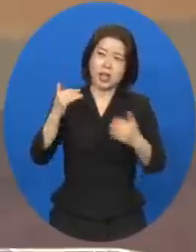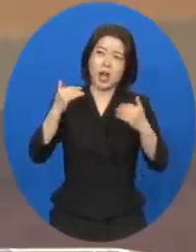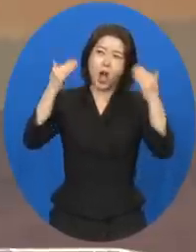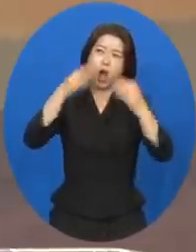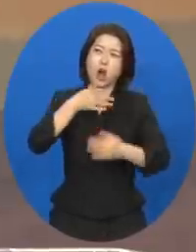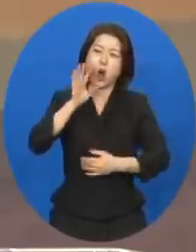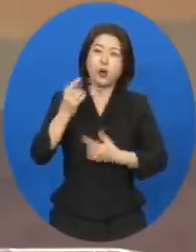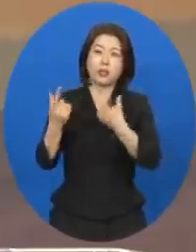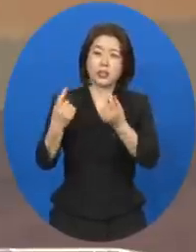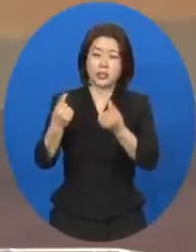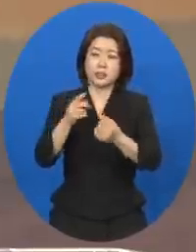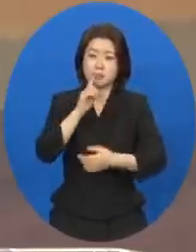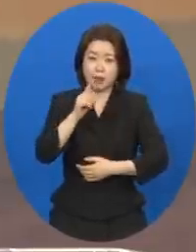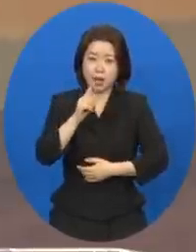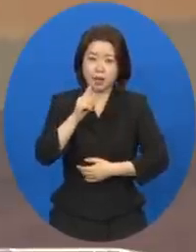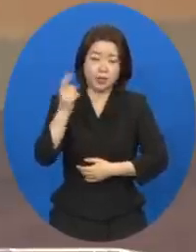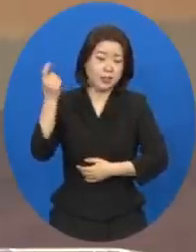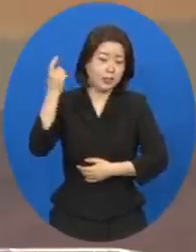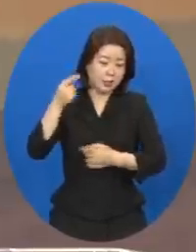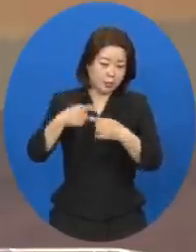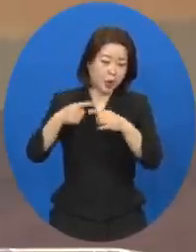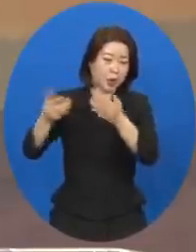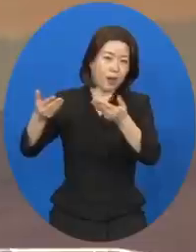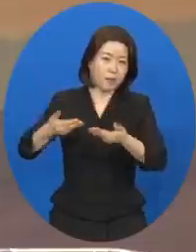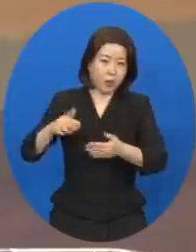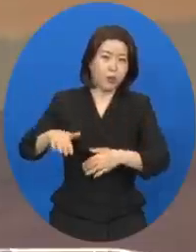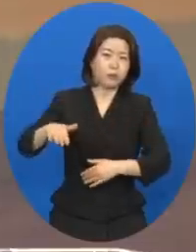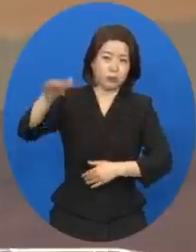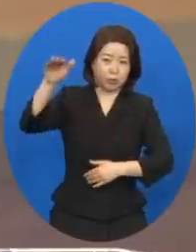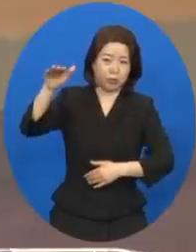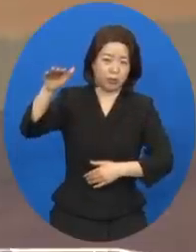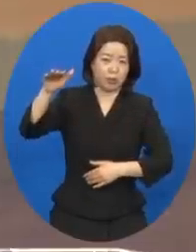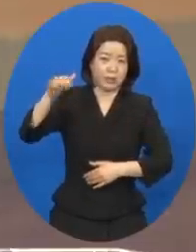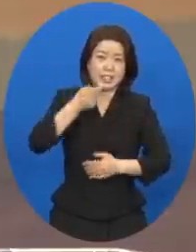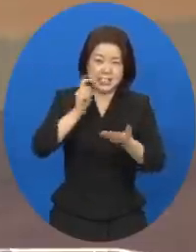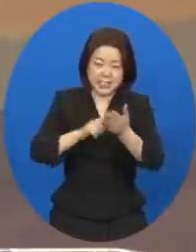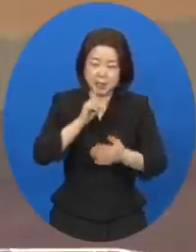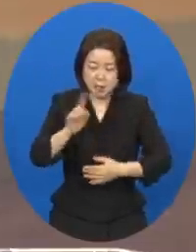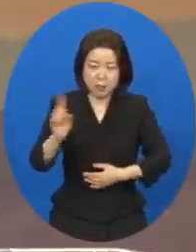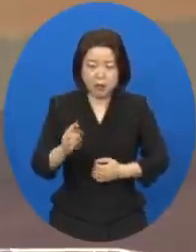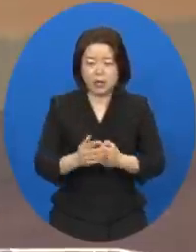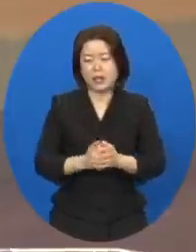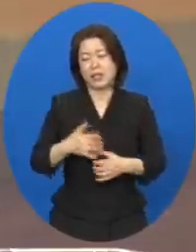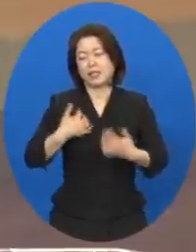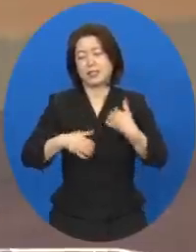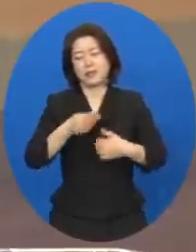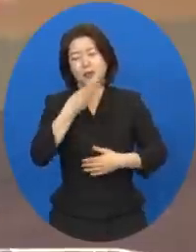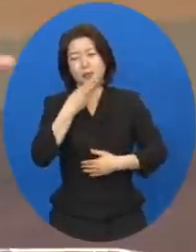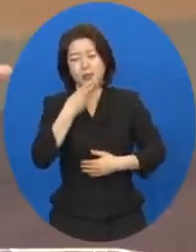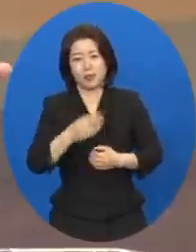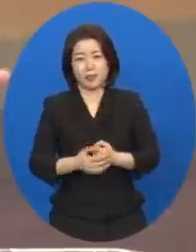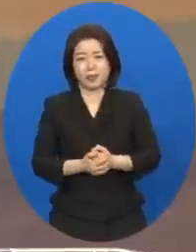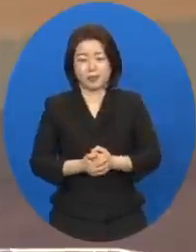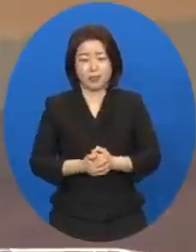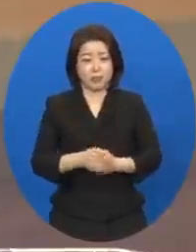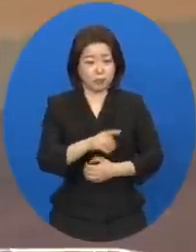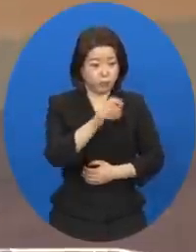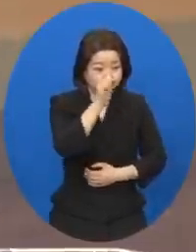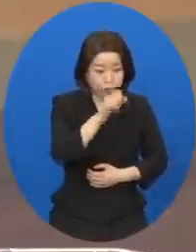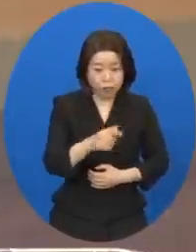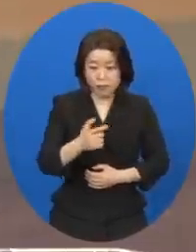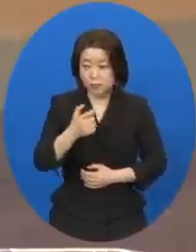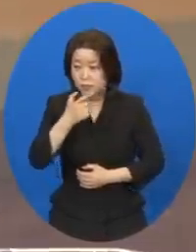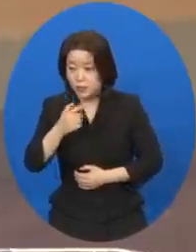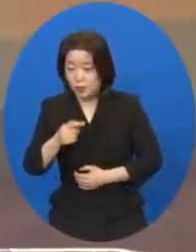이런 표현을 듣고 자랐어. 한마디로 말하면 별로 재미가 없는 사람이죠. 뭘 좋아하기도 하고 뭘